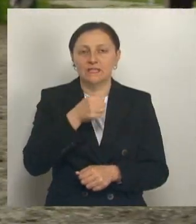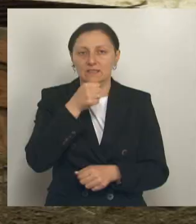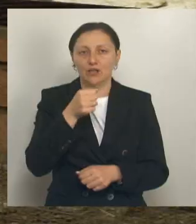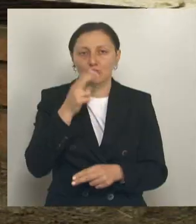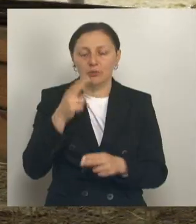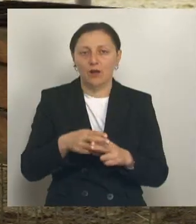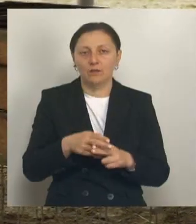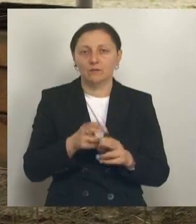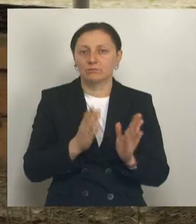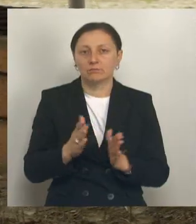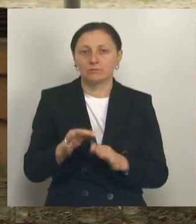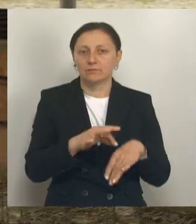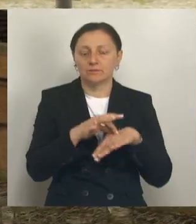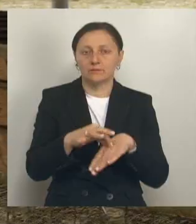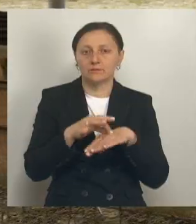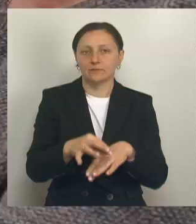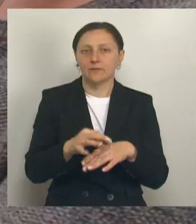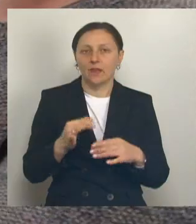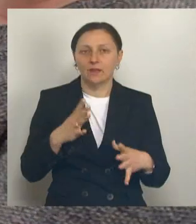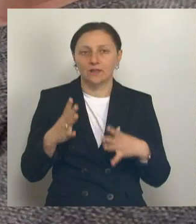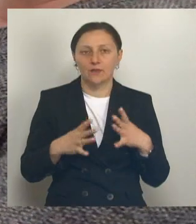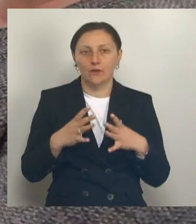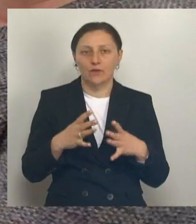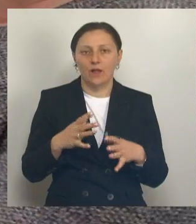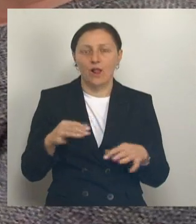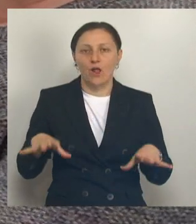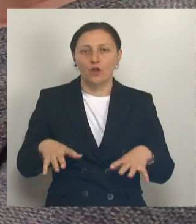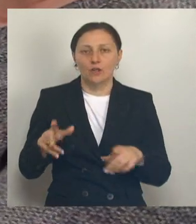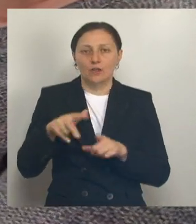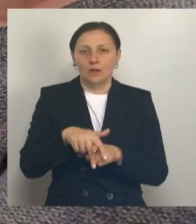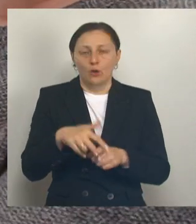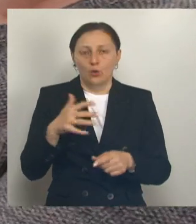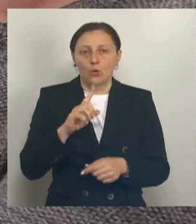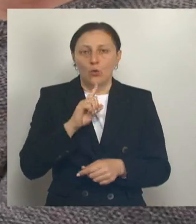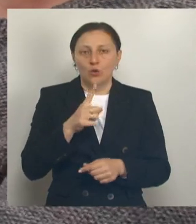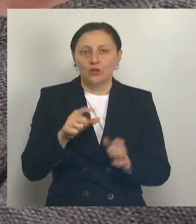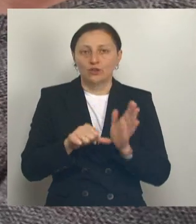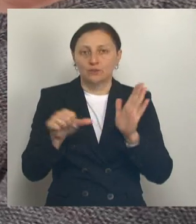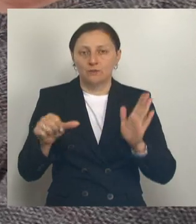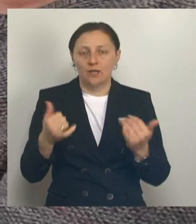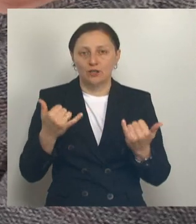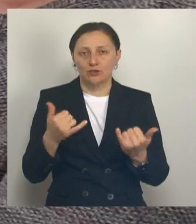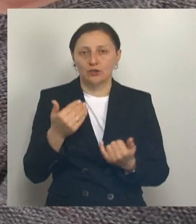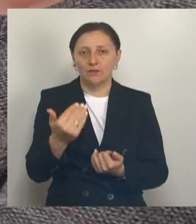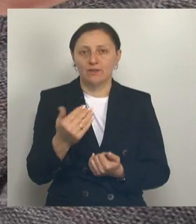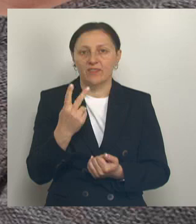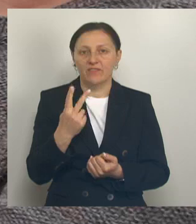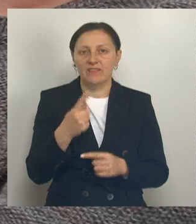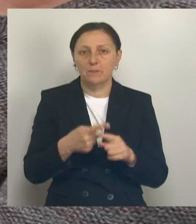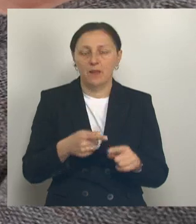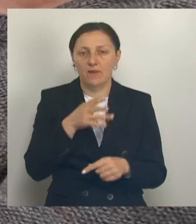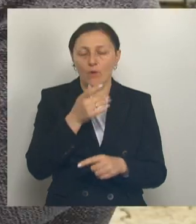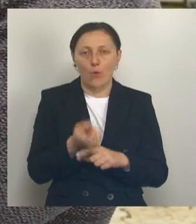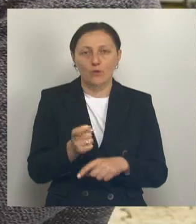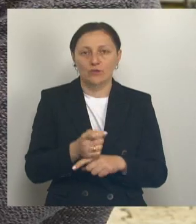привозят в реабилитационный центр на тренировке на лошадке сидим уже с полутора лет сейчас ребенку два с половиной очень